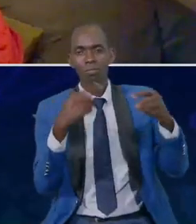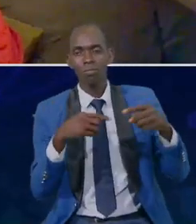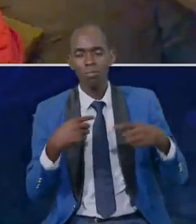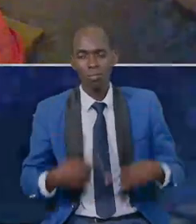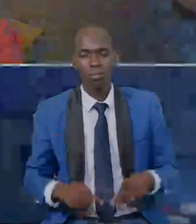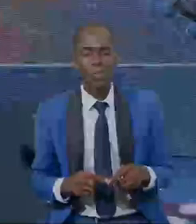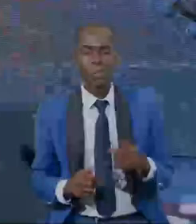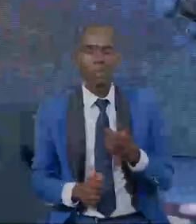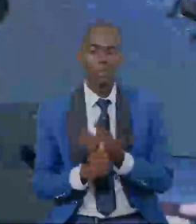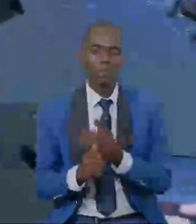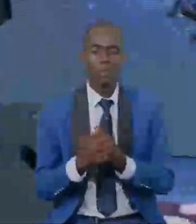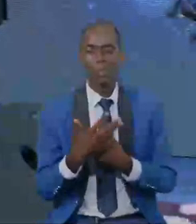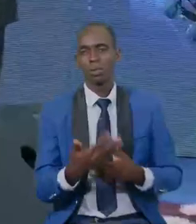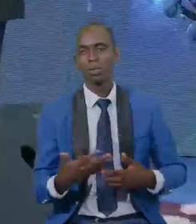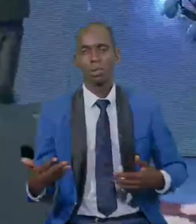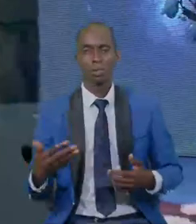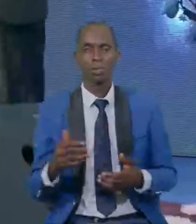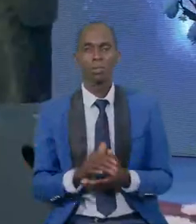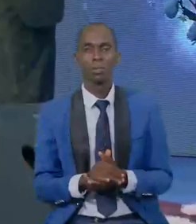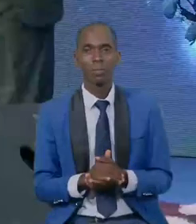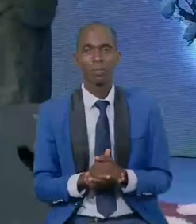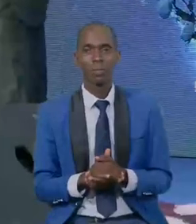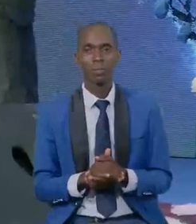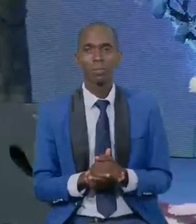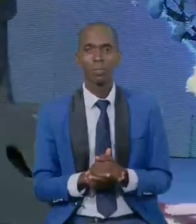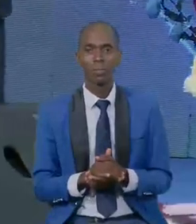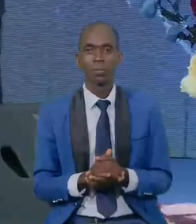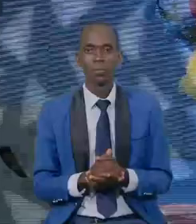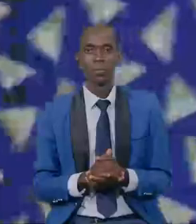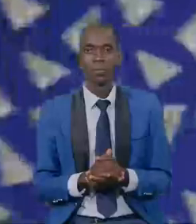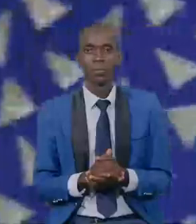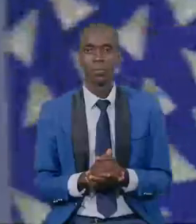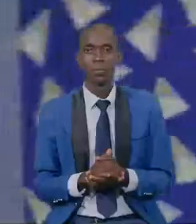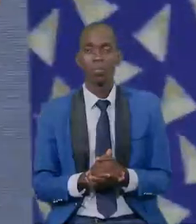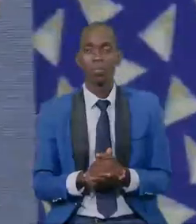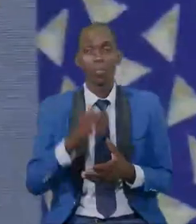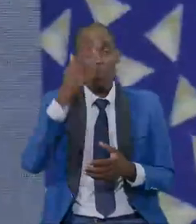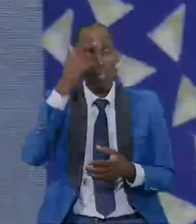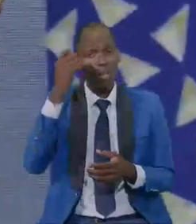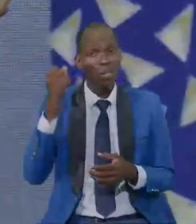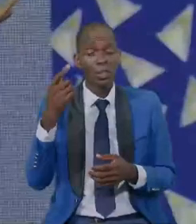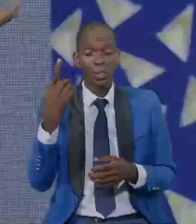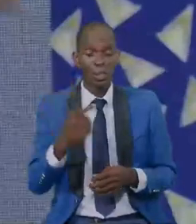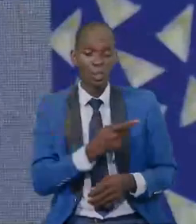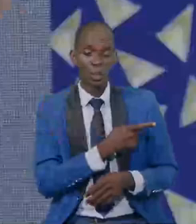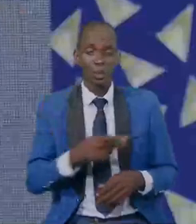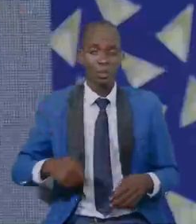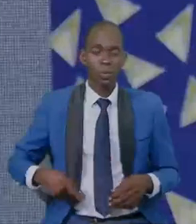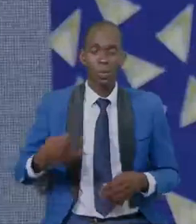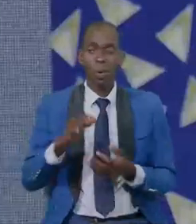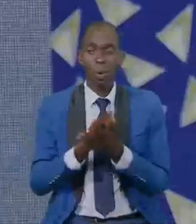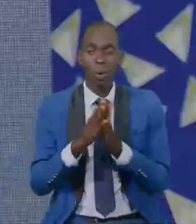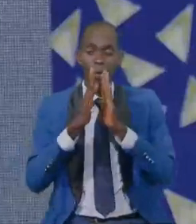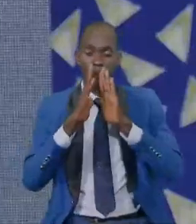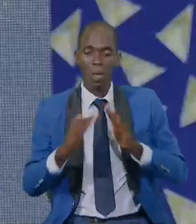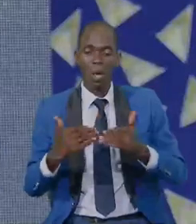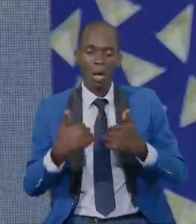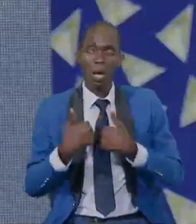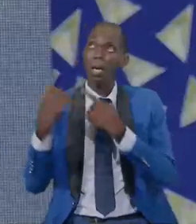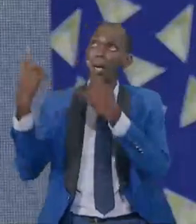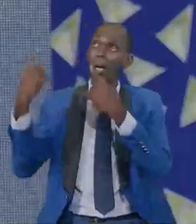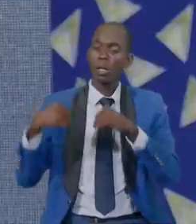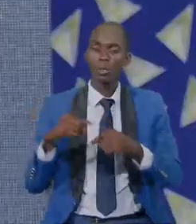Tu ne seras pas l'initiateur de la violence, des querelles, des combats. Parce que le prince